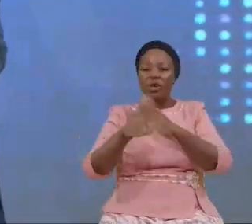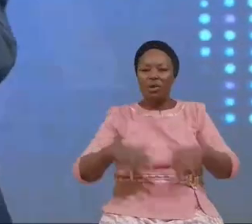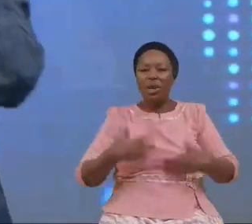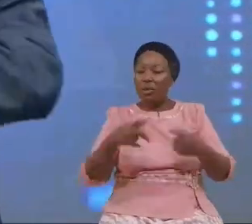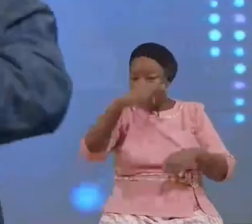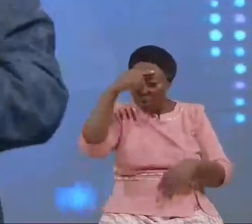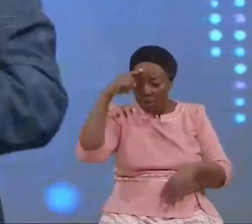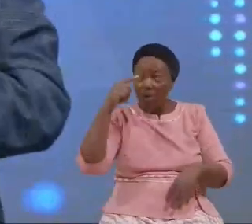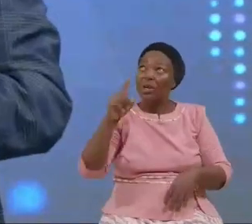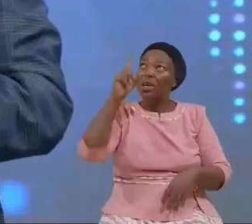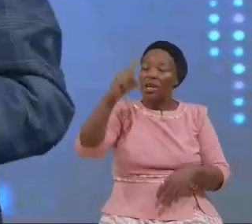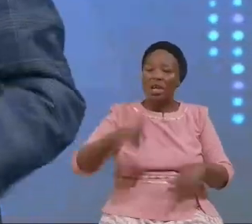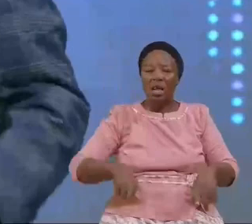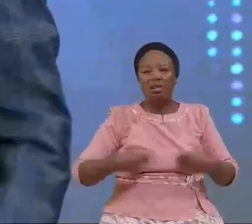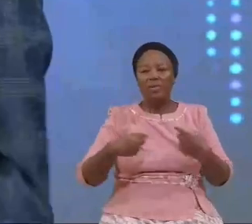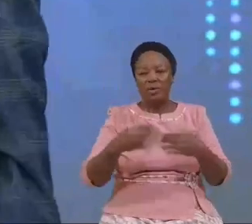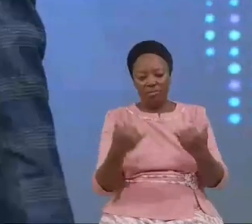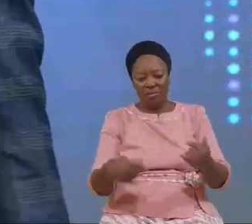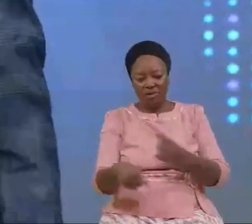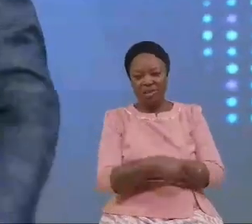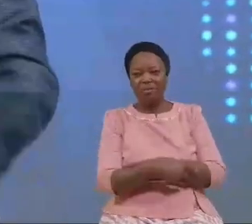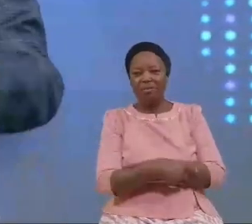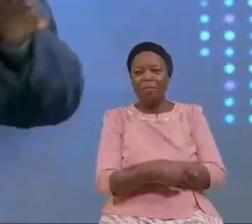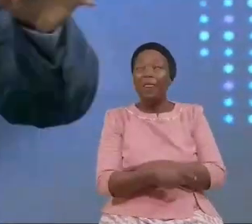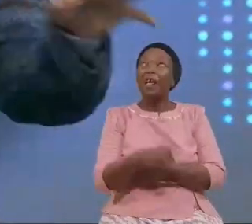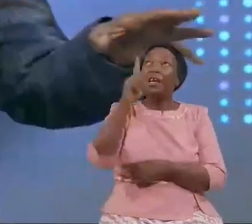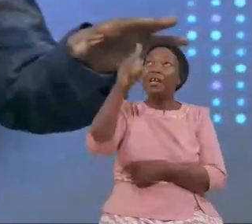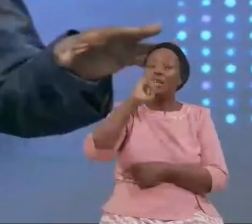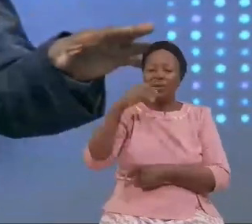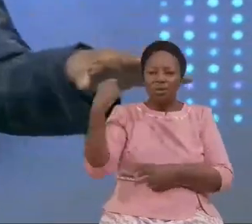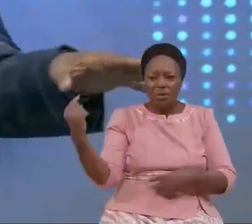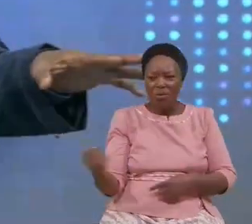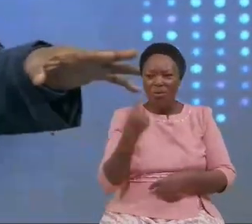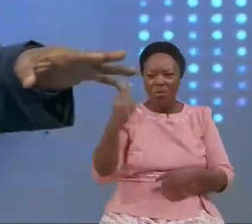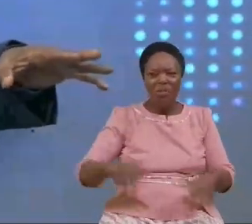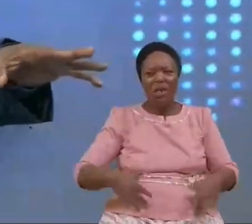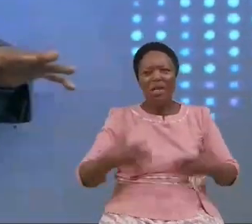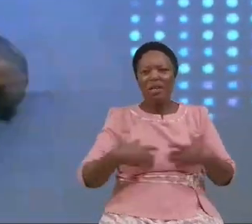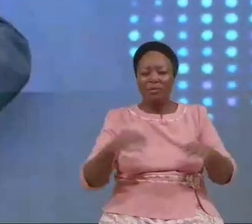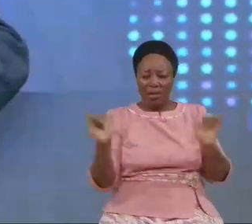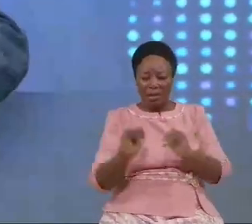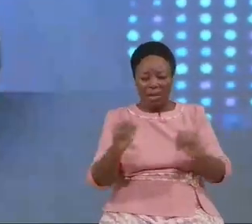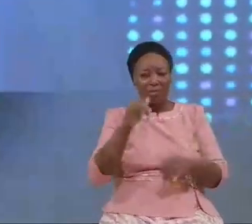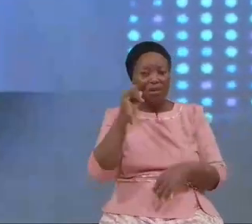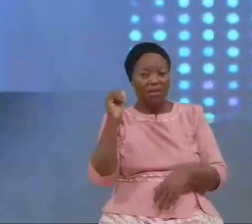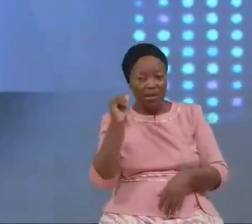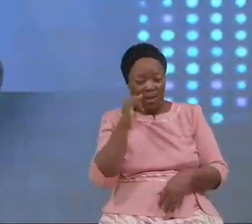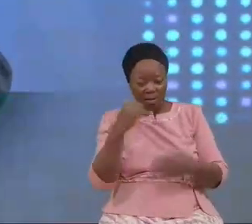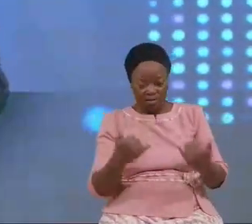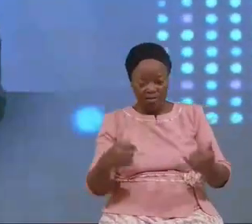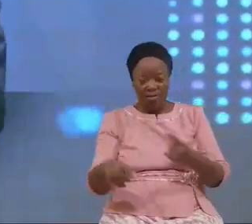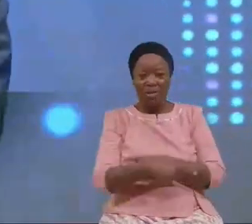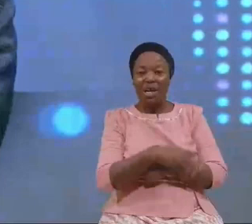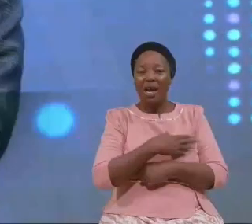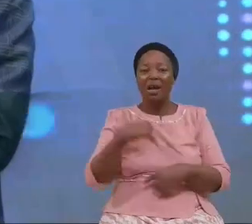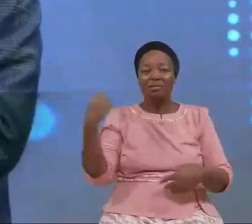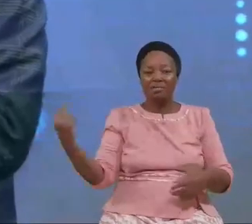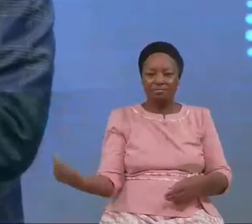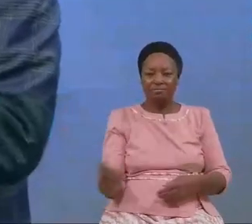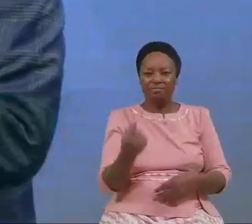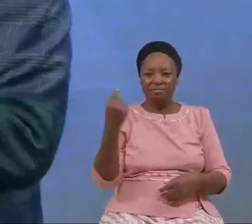parce qu'il vit aujourd'hui il vit toujours le même hier aujourd'hui et